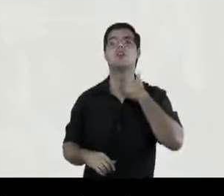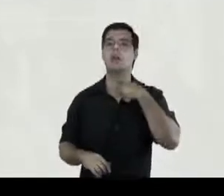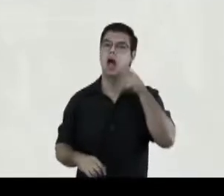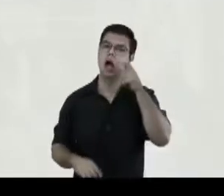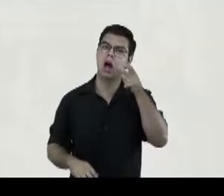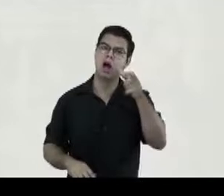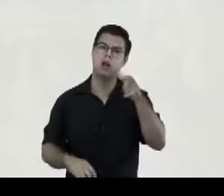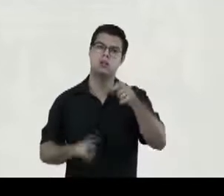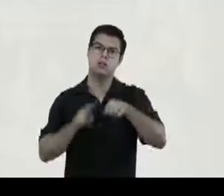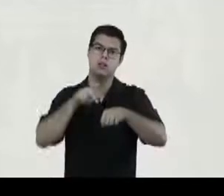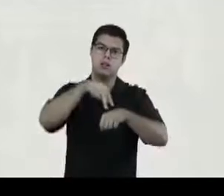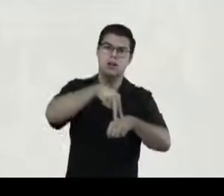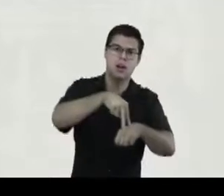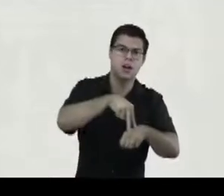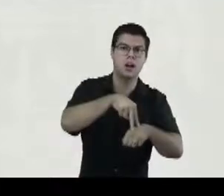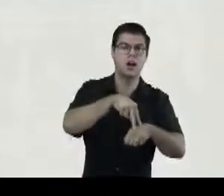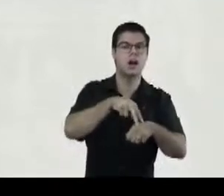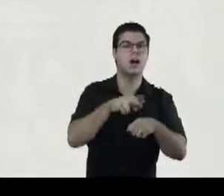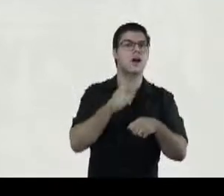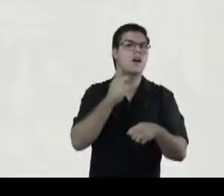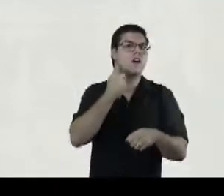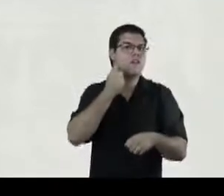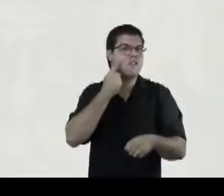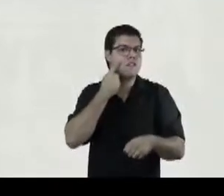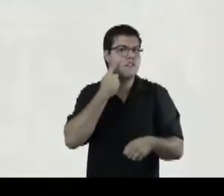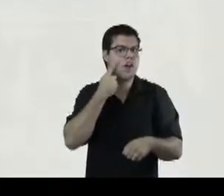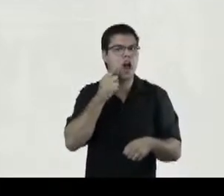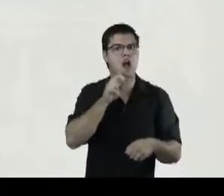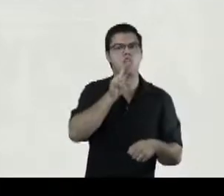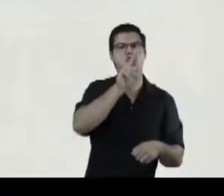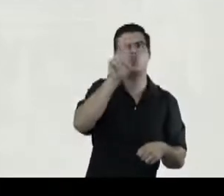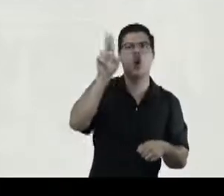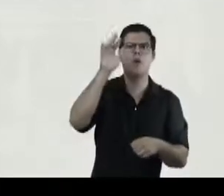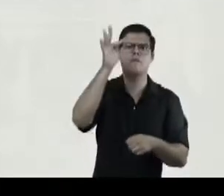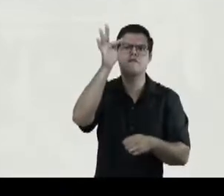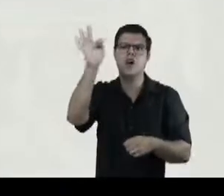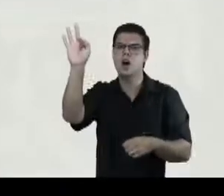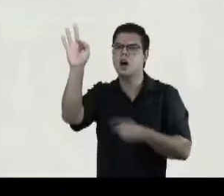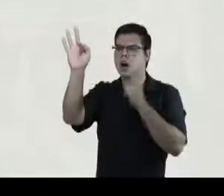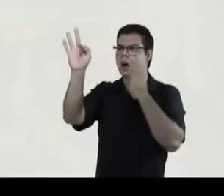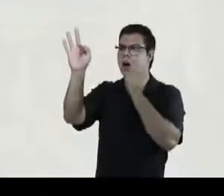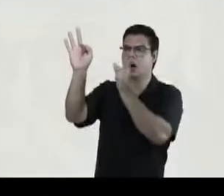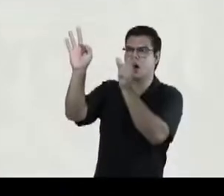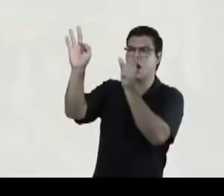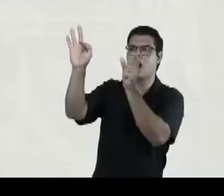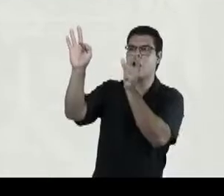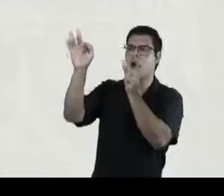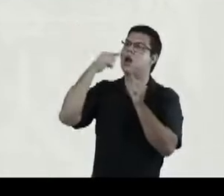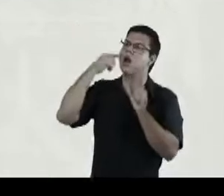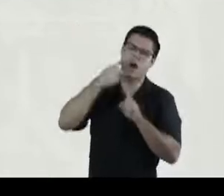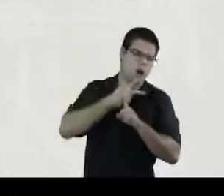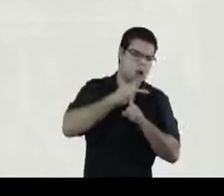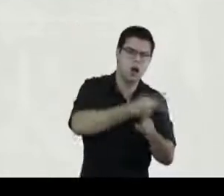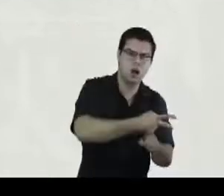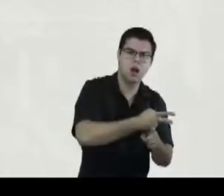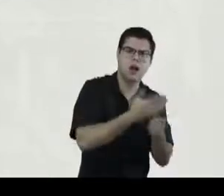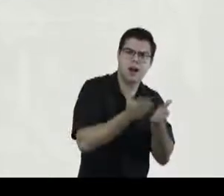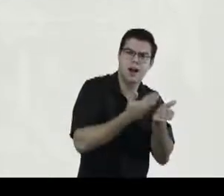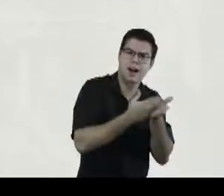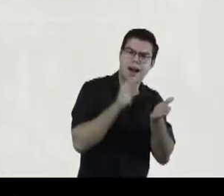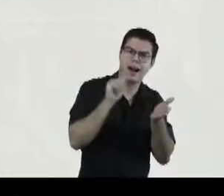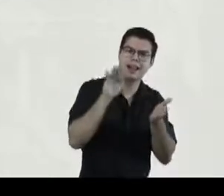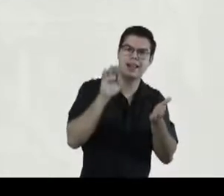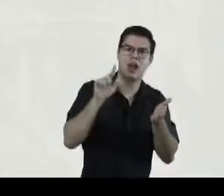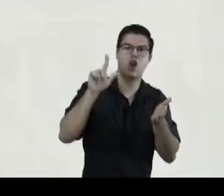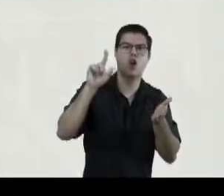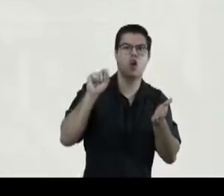officielle d'un nom français, je vais aller voir le catalogue de la Bibliothèque nationale de France. Si je veux connaître la